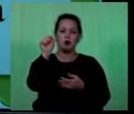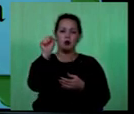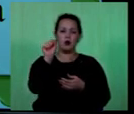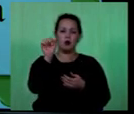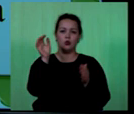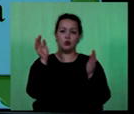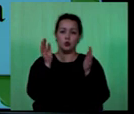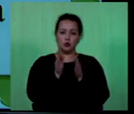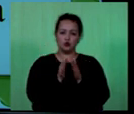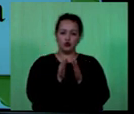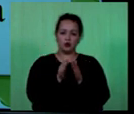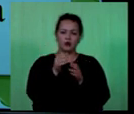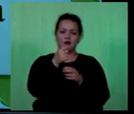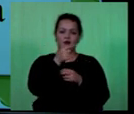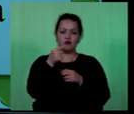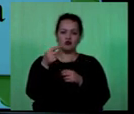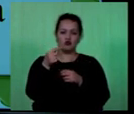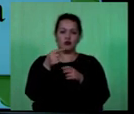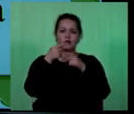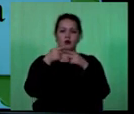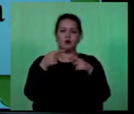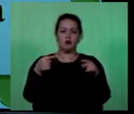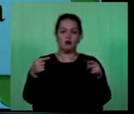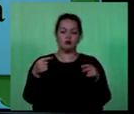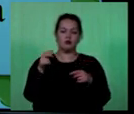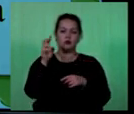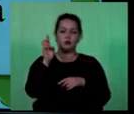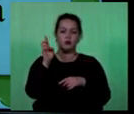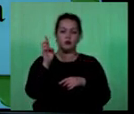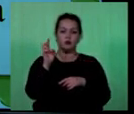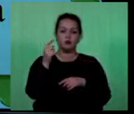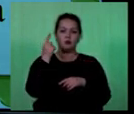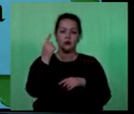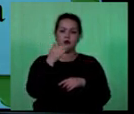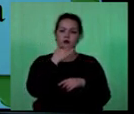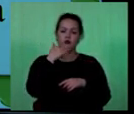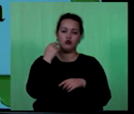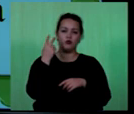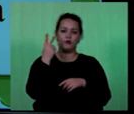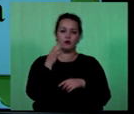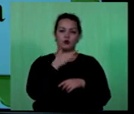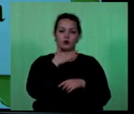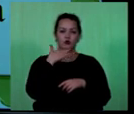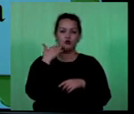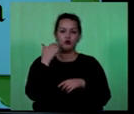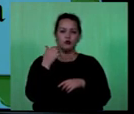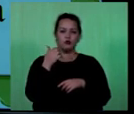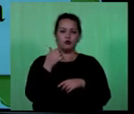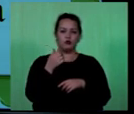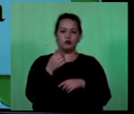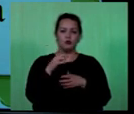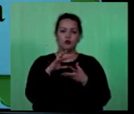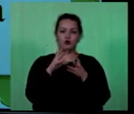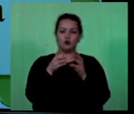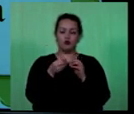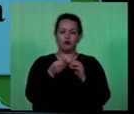уменьшаемое вычитаемая разность б первый множитель второй множитель произведение